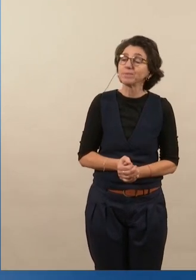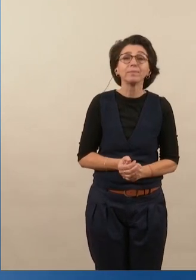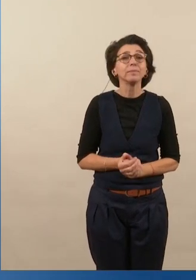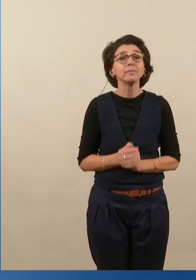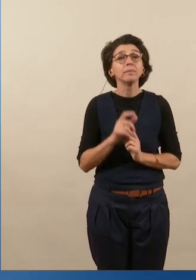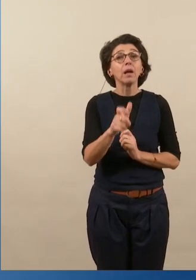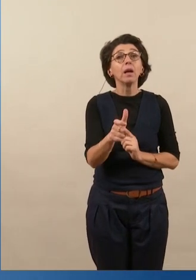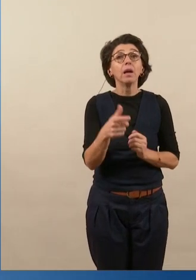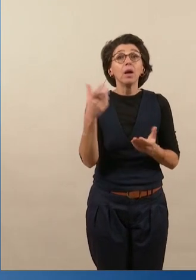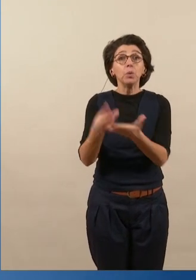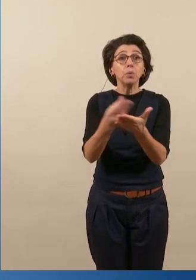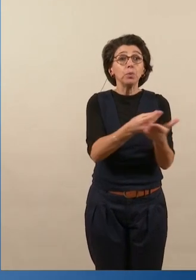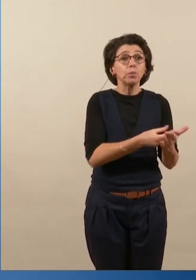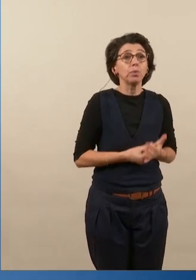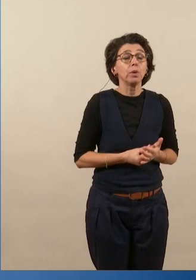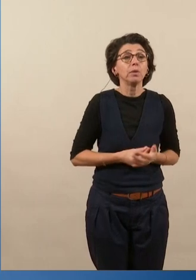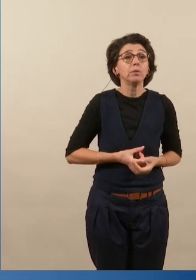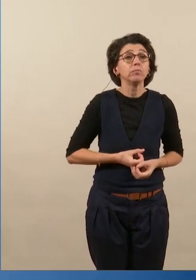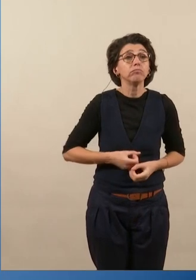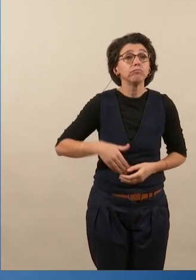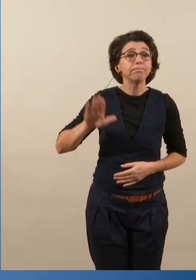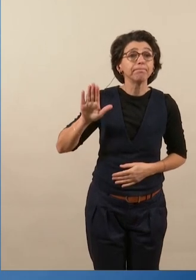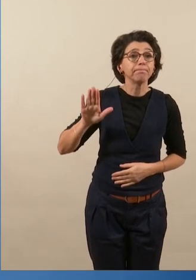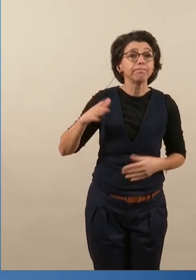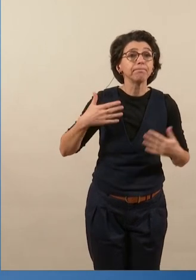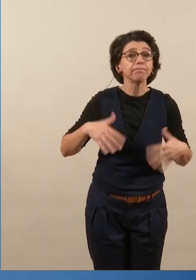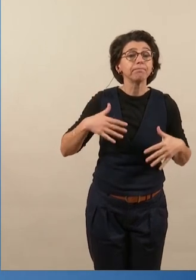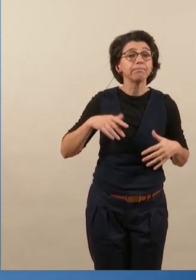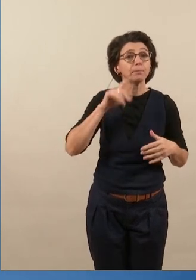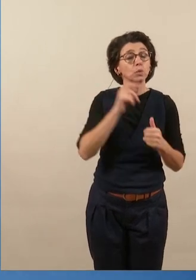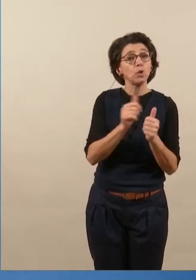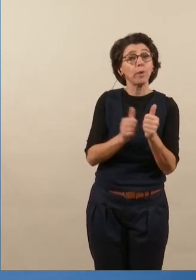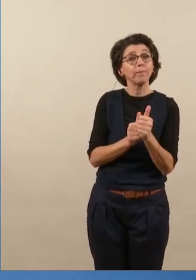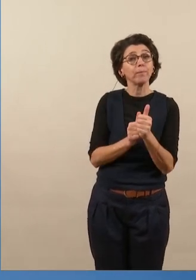monsieur ça y est là je crois qu'il y a plus de d'intervention Monsieur